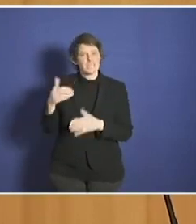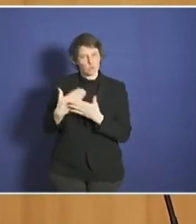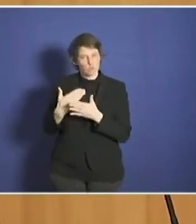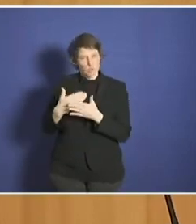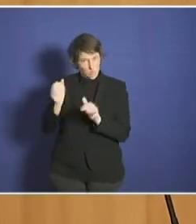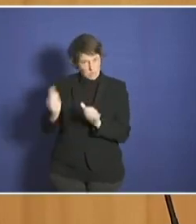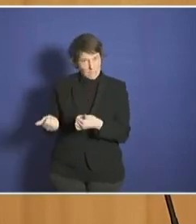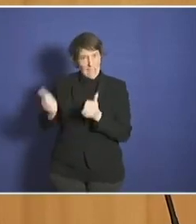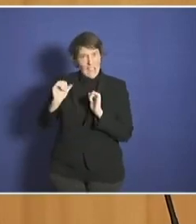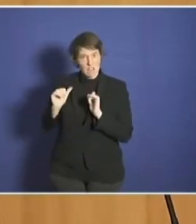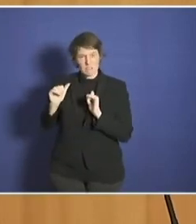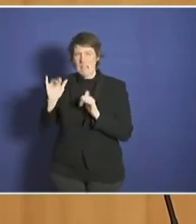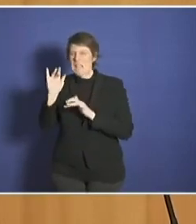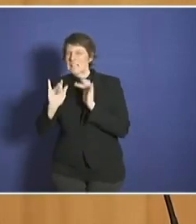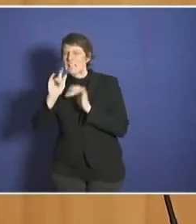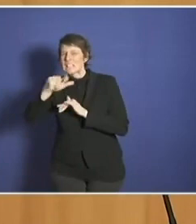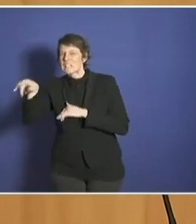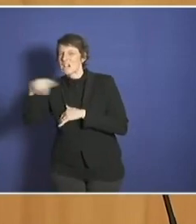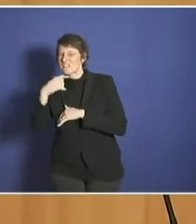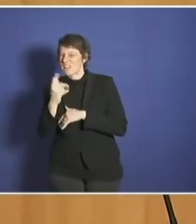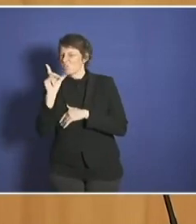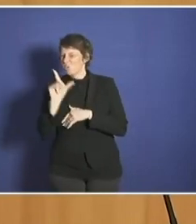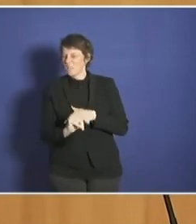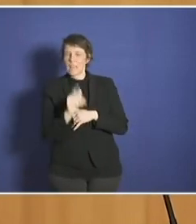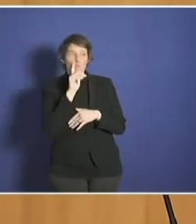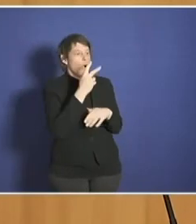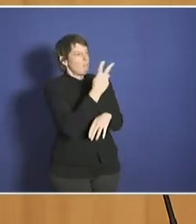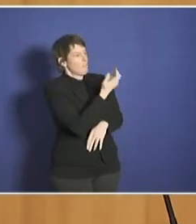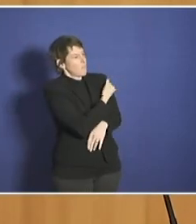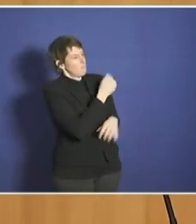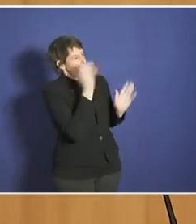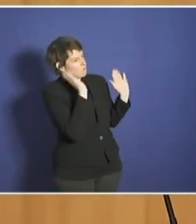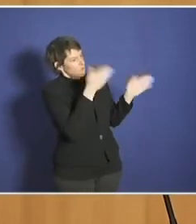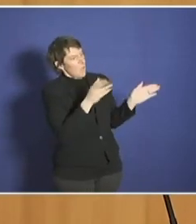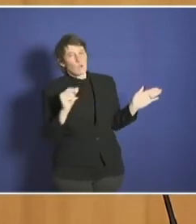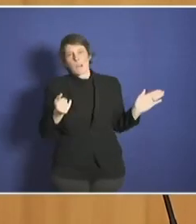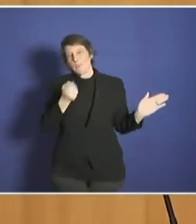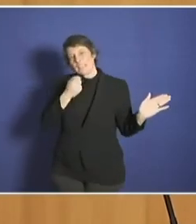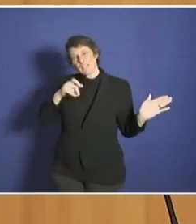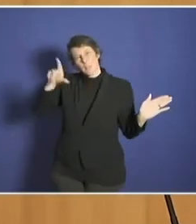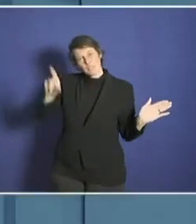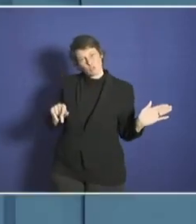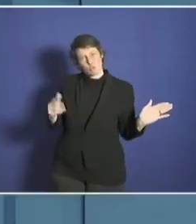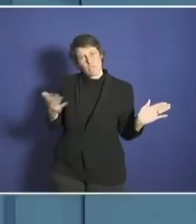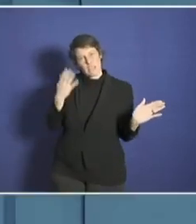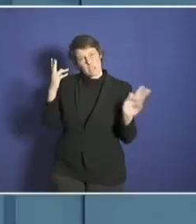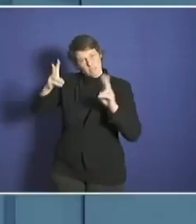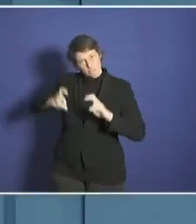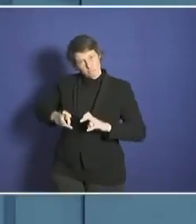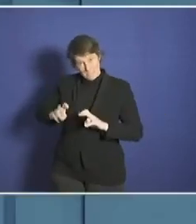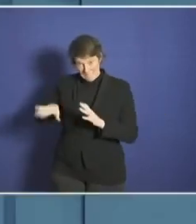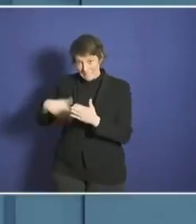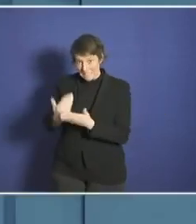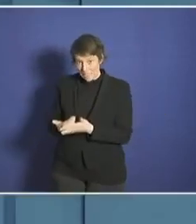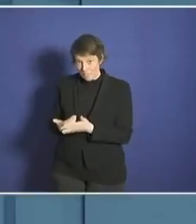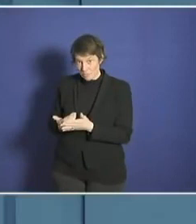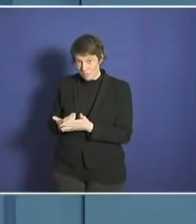man macht zu wenig in dieser Richtung. Wie ist denn da der Stand bei Medikamenten? Gibt es da Hoffnungen? Ja, vielleicht einmal kurz